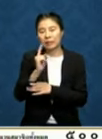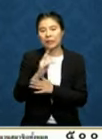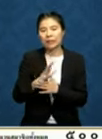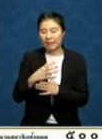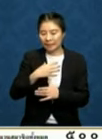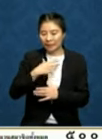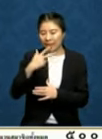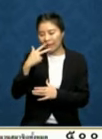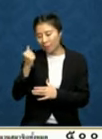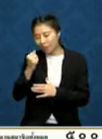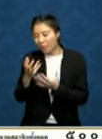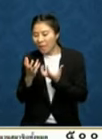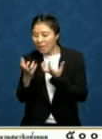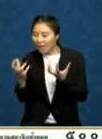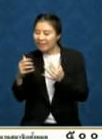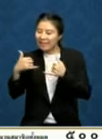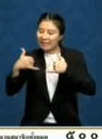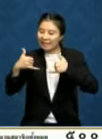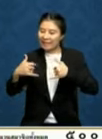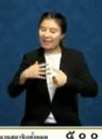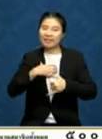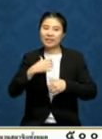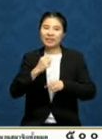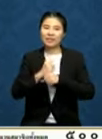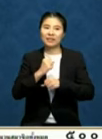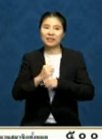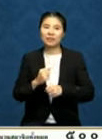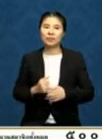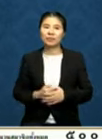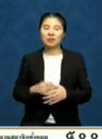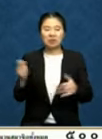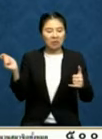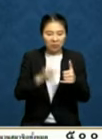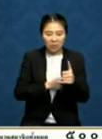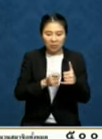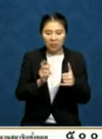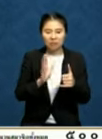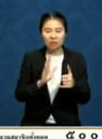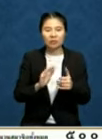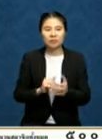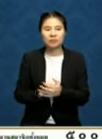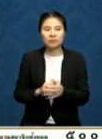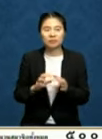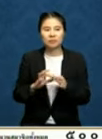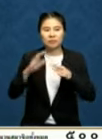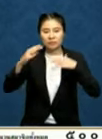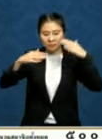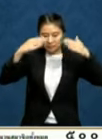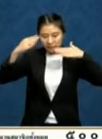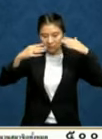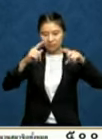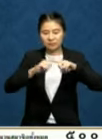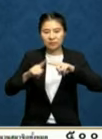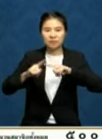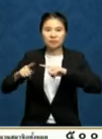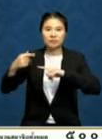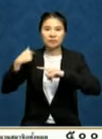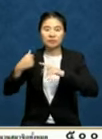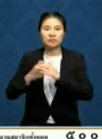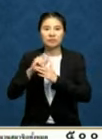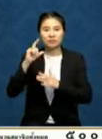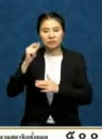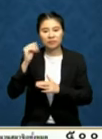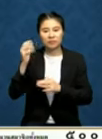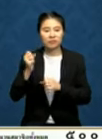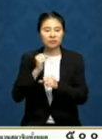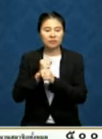มได้ของเล่นเขาก็อยากจะทำดีไม่จำเป็นที่ต้องไปลงโทษเขาค่ะหรือการทำกิจกรรมร่วมกันนะคะผู้ใหญ่ก็หาเวลาทำกิ